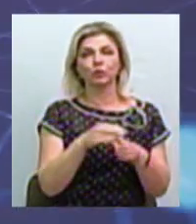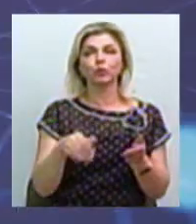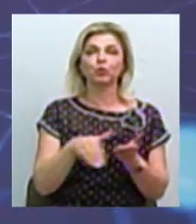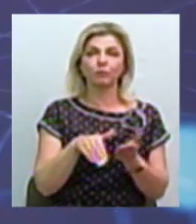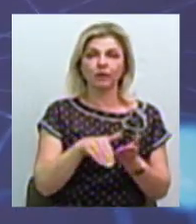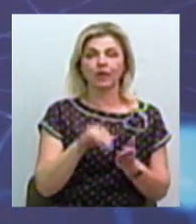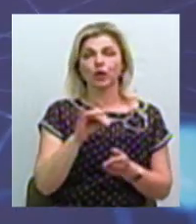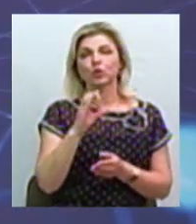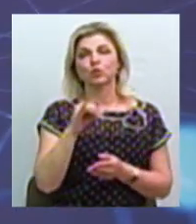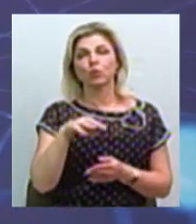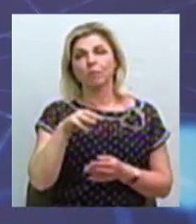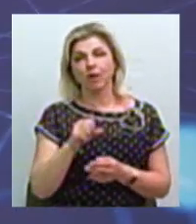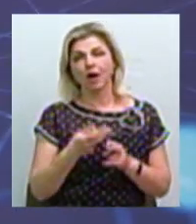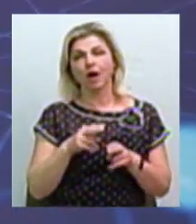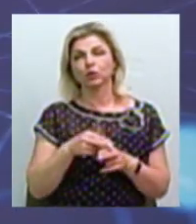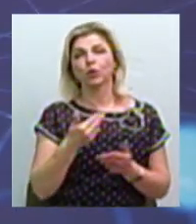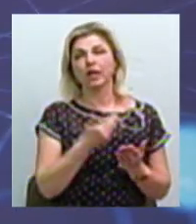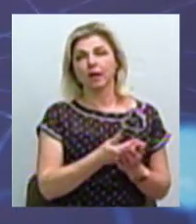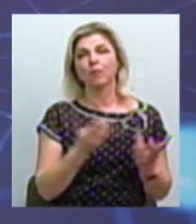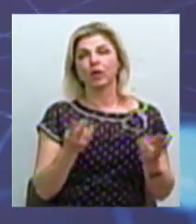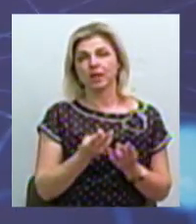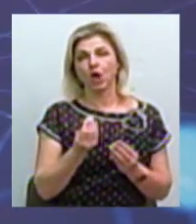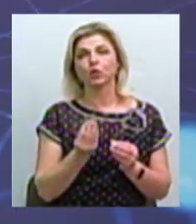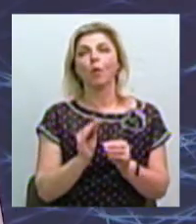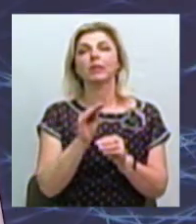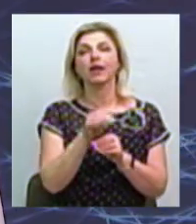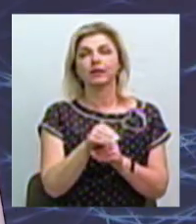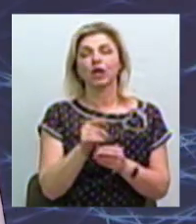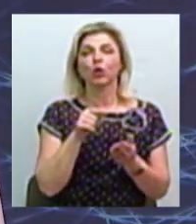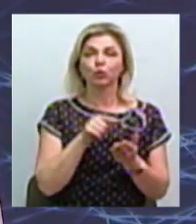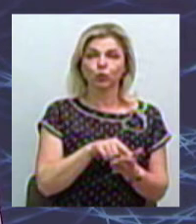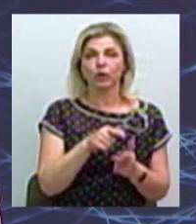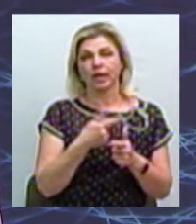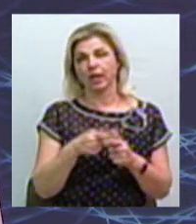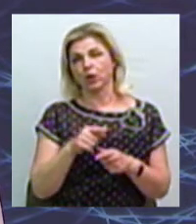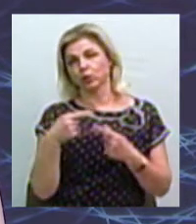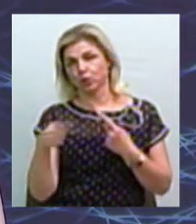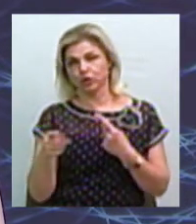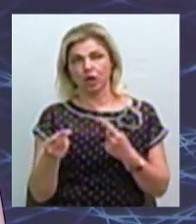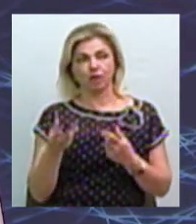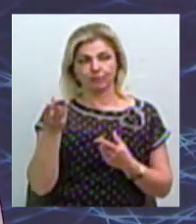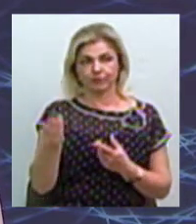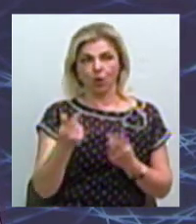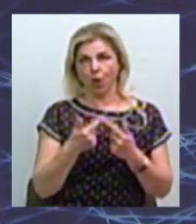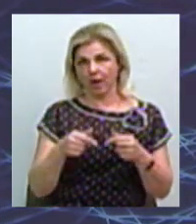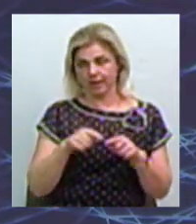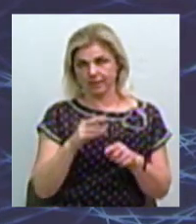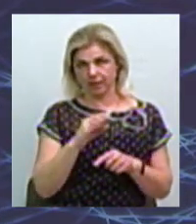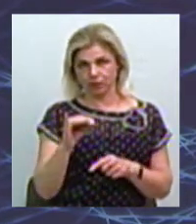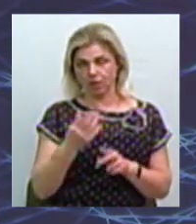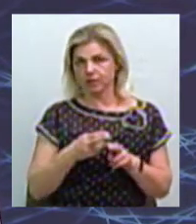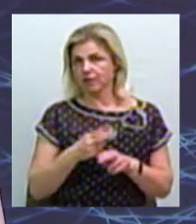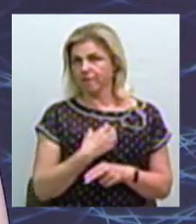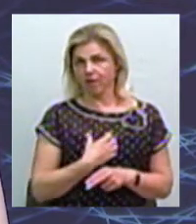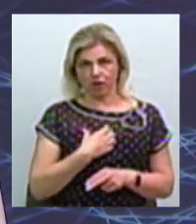і сумою, яку йому потрібно доплатити в ту чи іншу організацію. Це є дуже суттєвим і